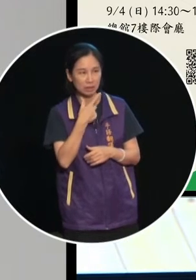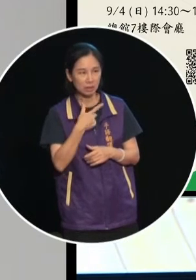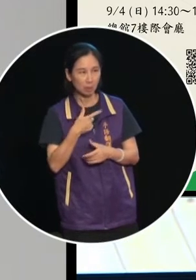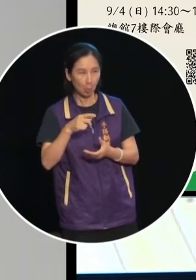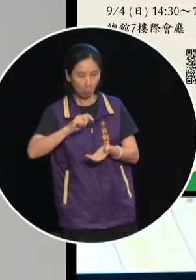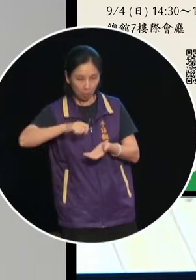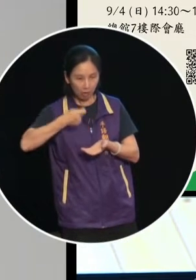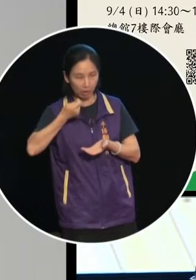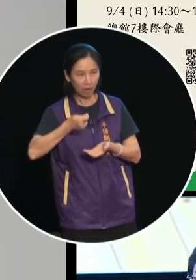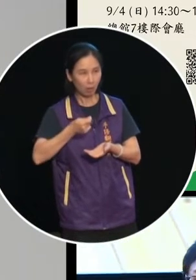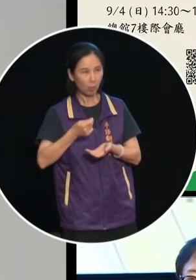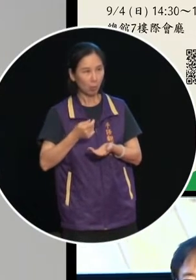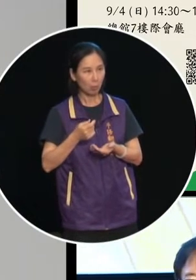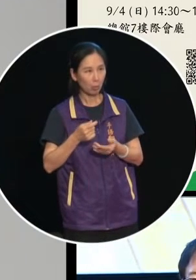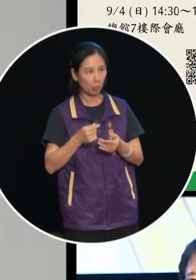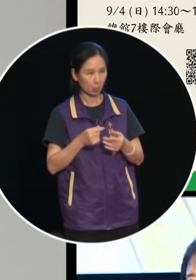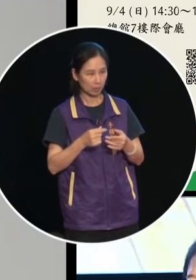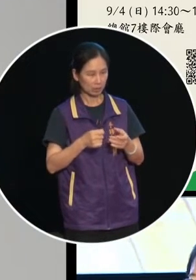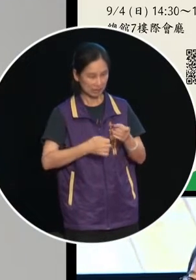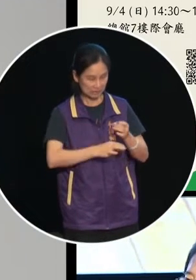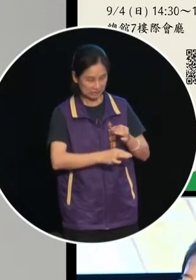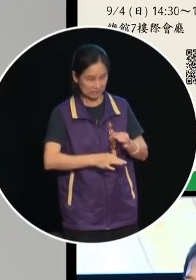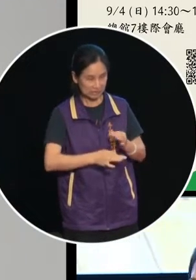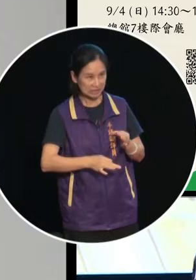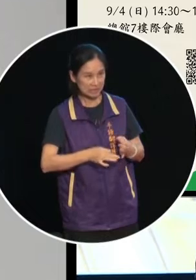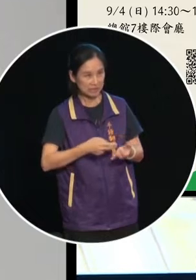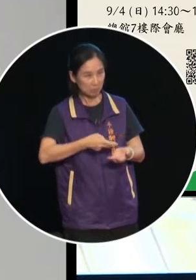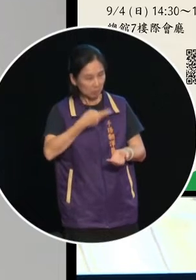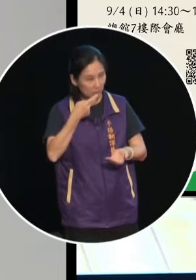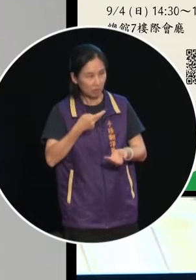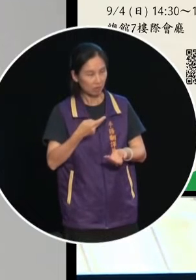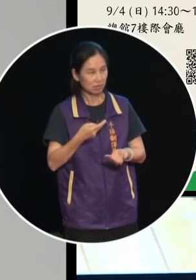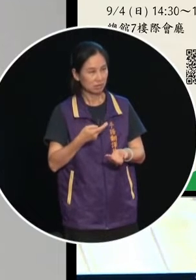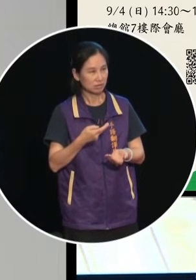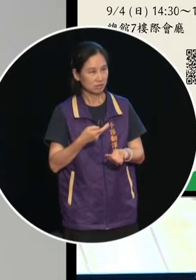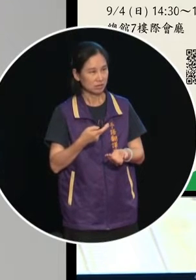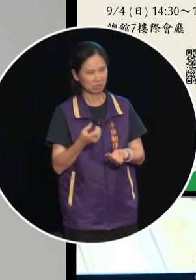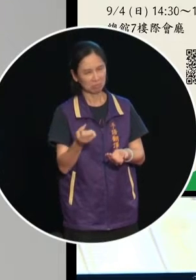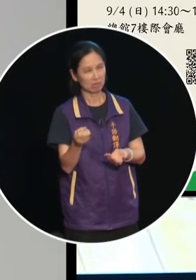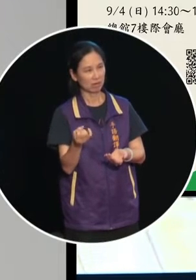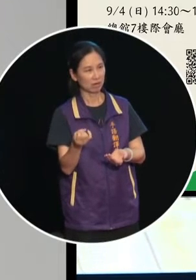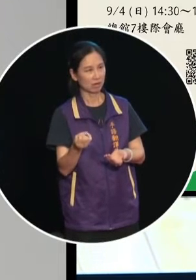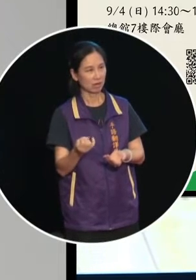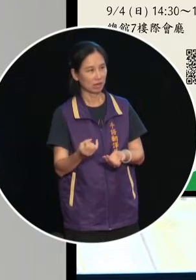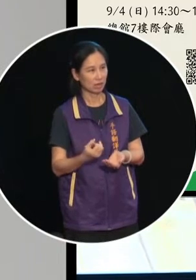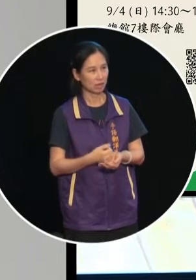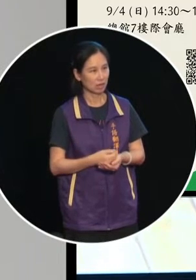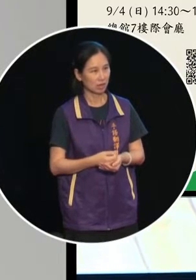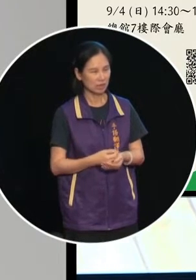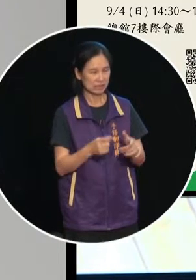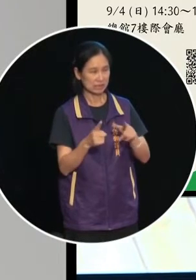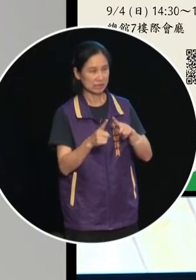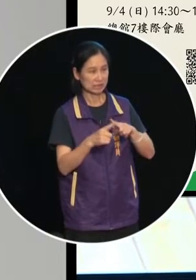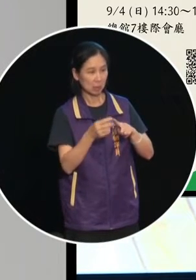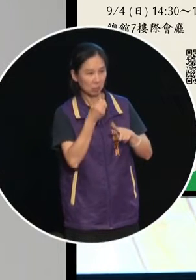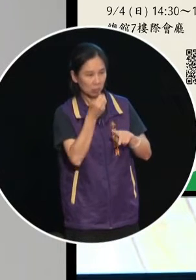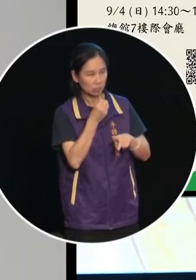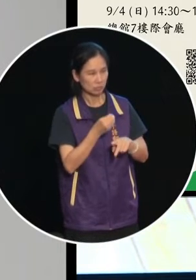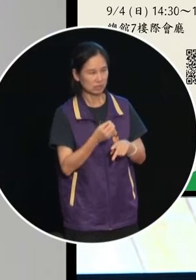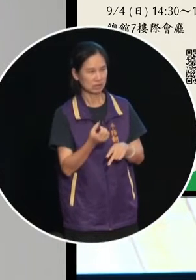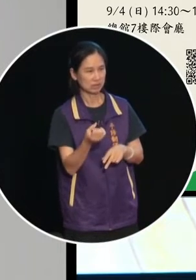线或是米带木或是那些都是小吃，很难